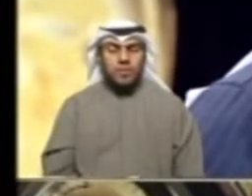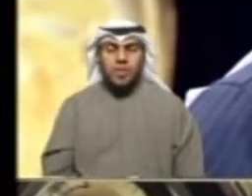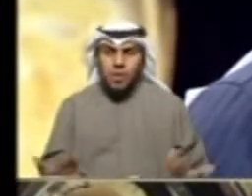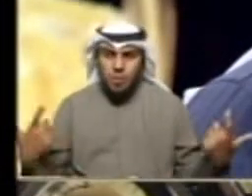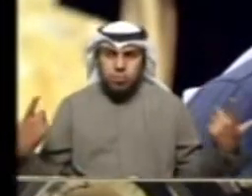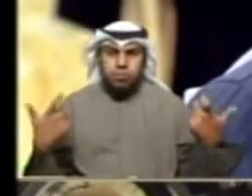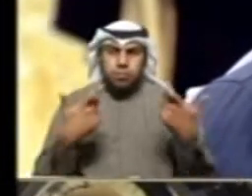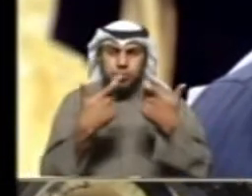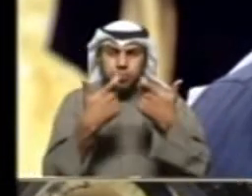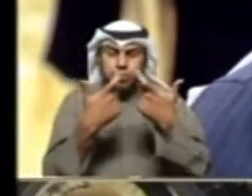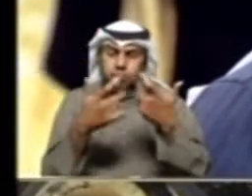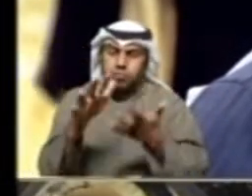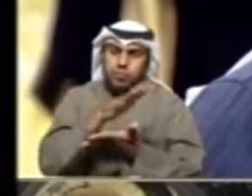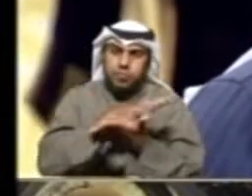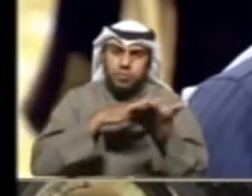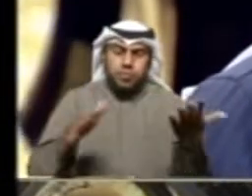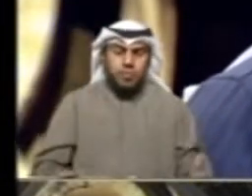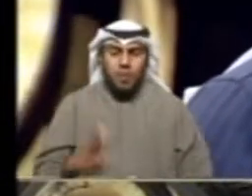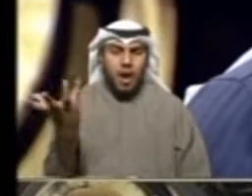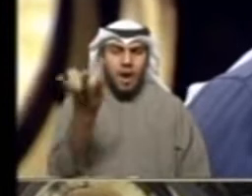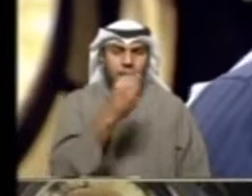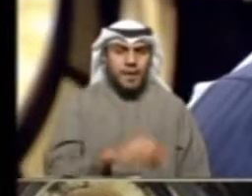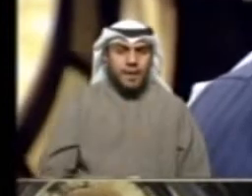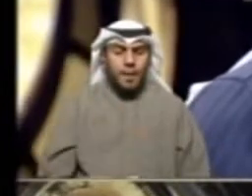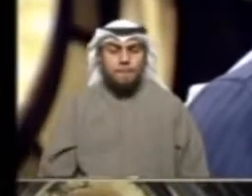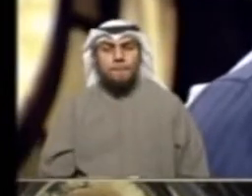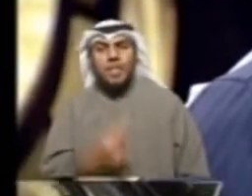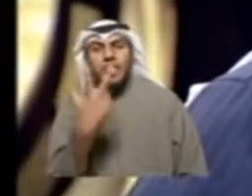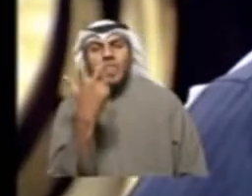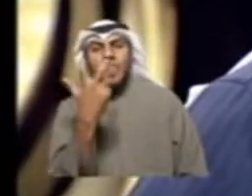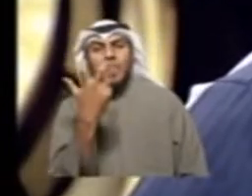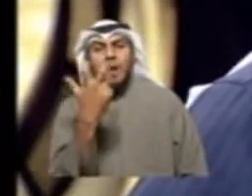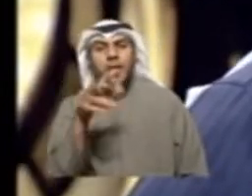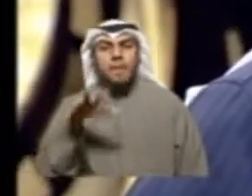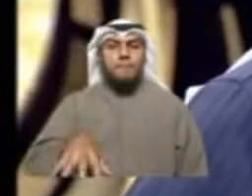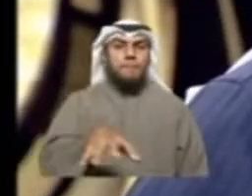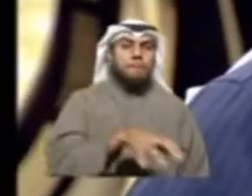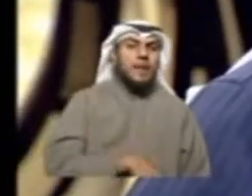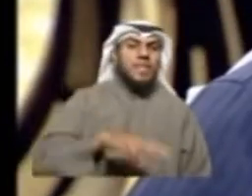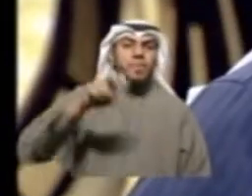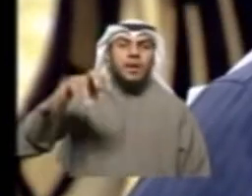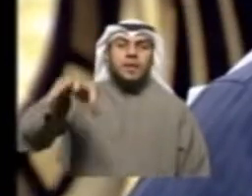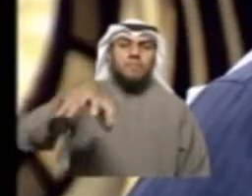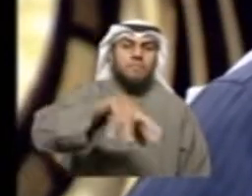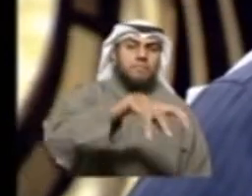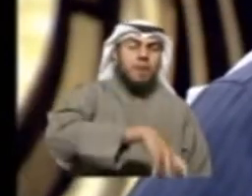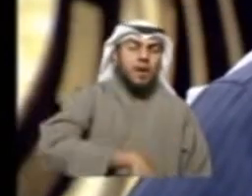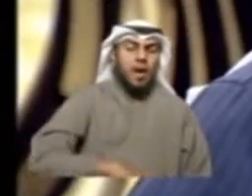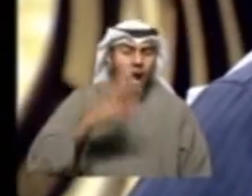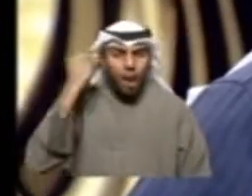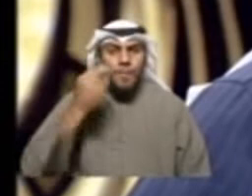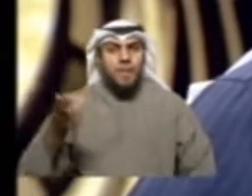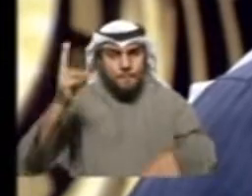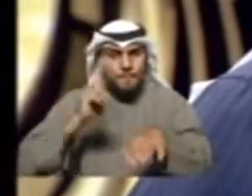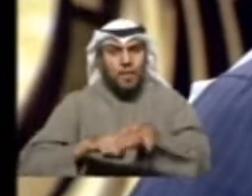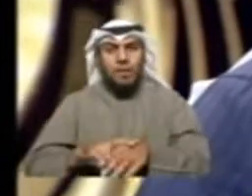وأعمال المؤتمر هنالك 80 الدولة للمجتمع المدني للمساهمة في إعادة الإعمار العراق